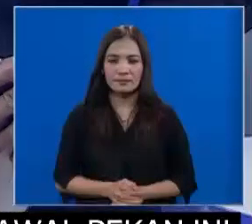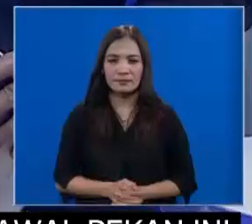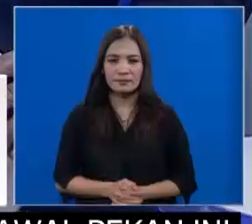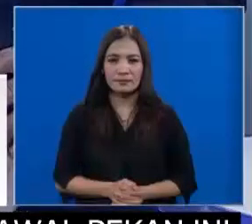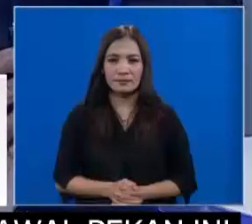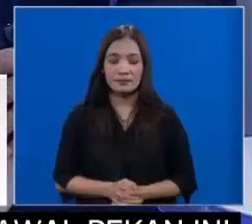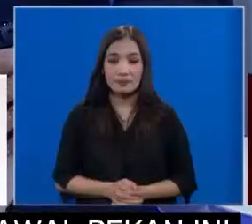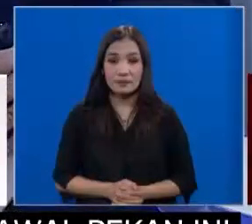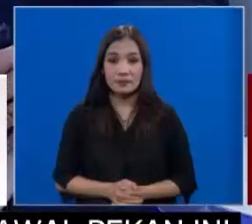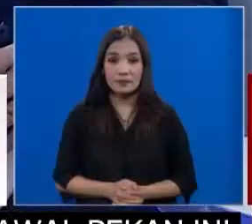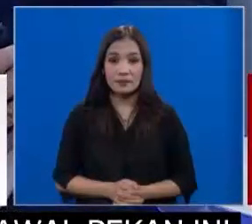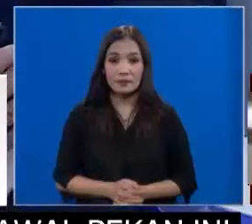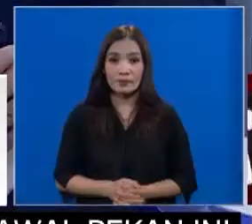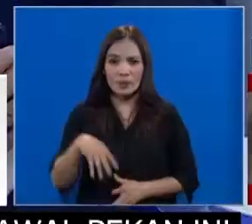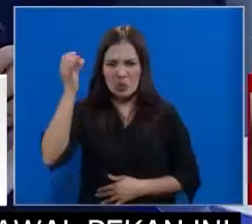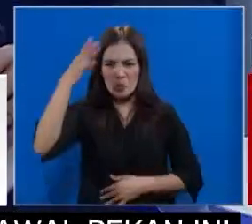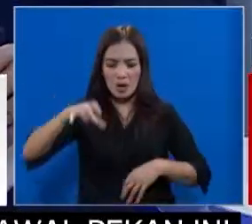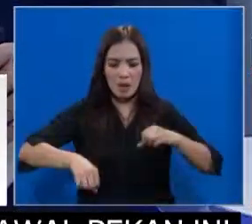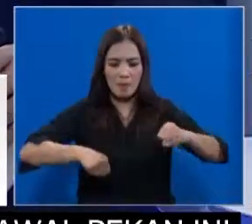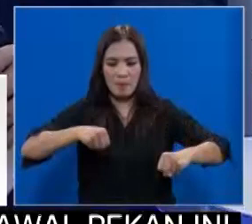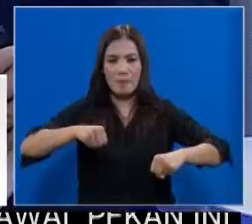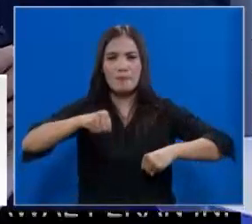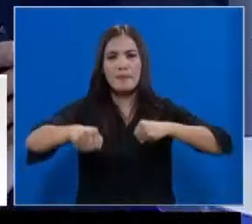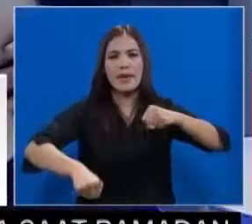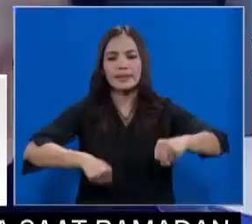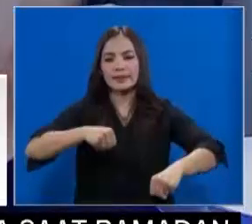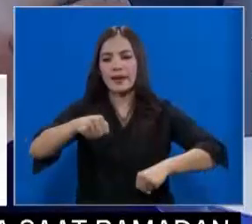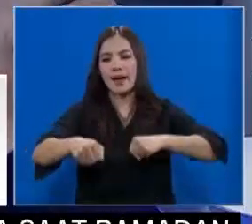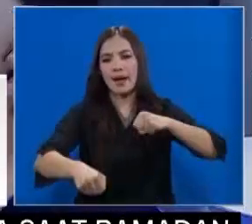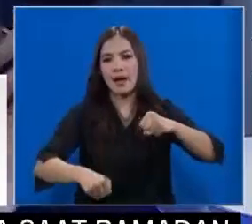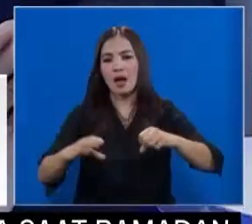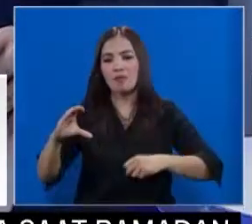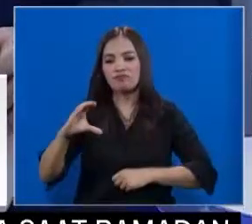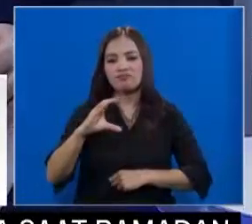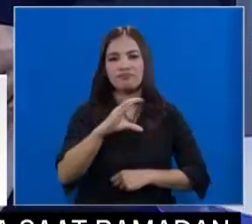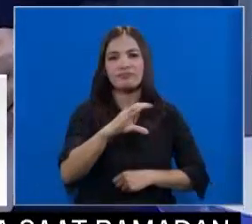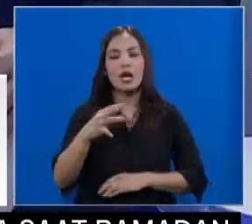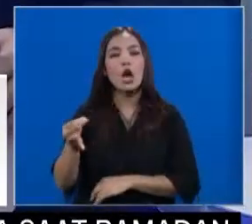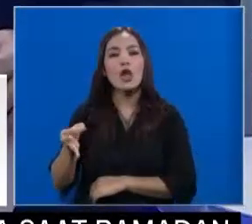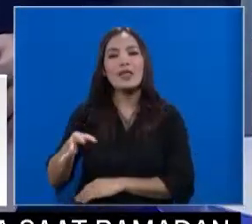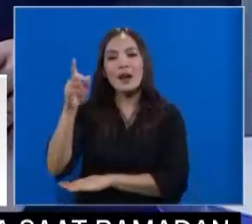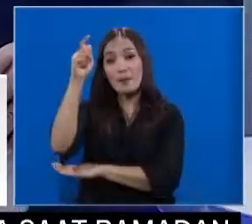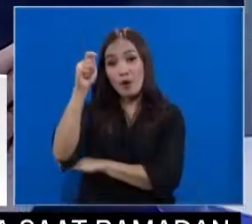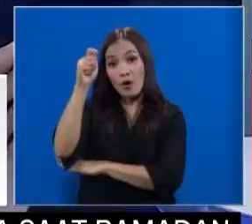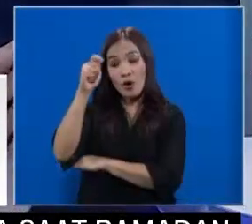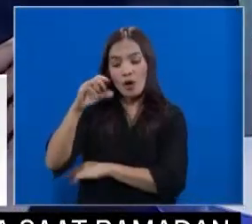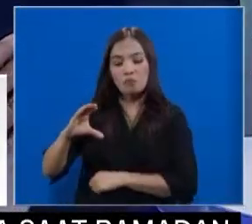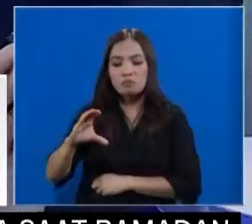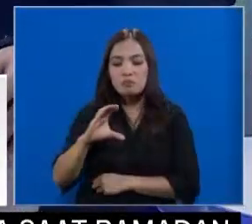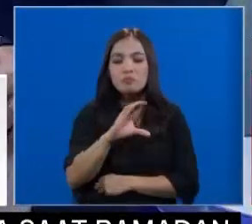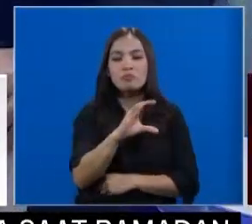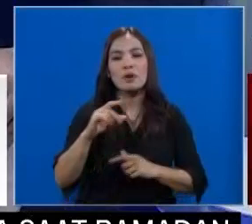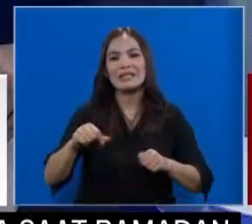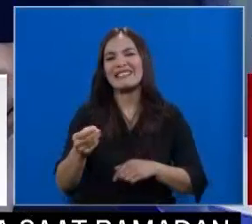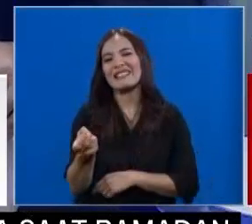Nasib tukang beca semakin terjepit oleh kemajuan transportasi zaman. Di kota Bogor, Jawa Barat, jumlah beca yang beroperasi kini juga